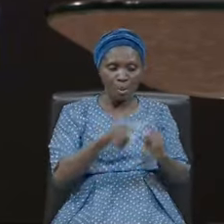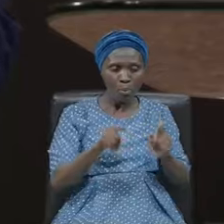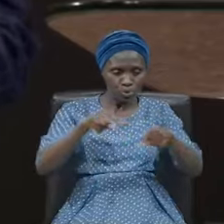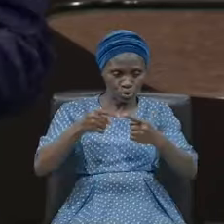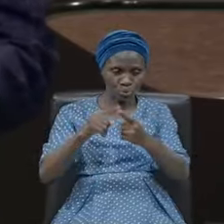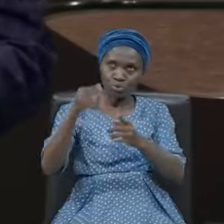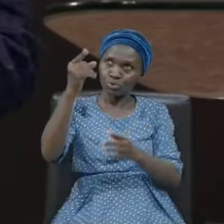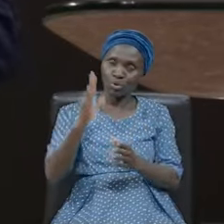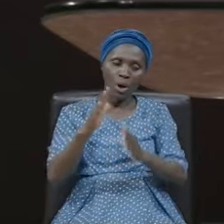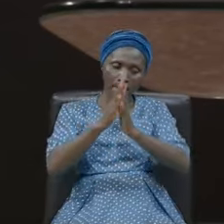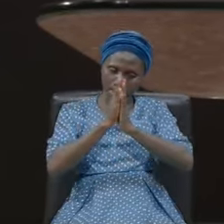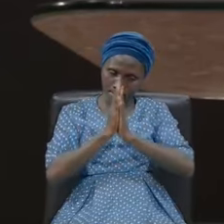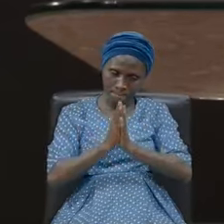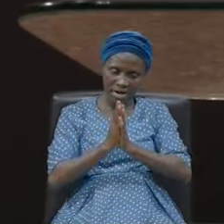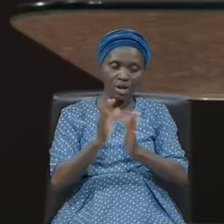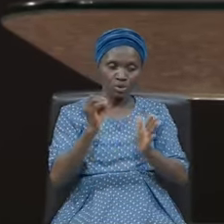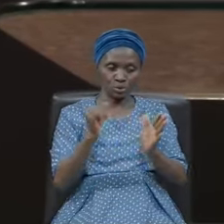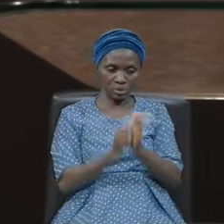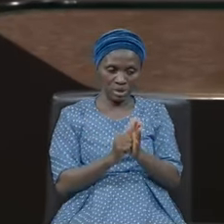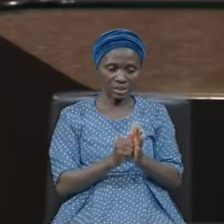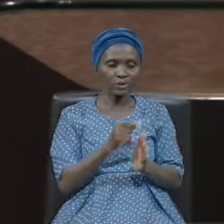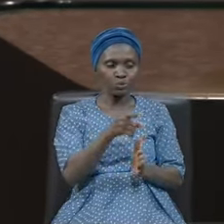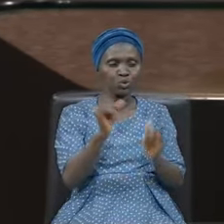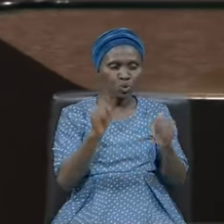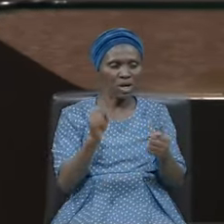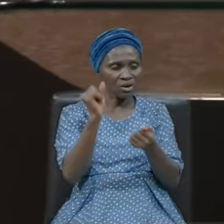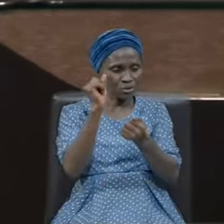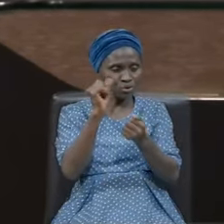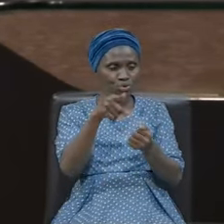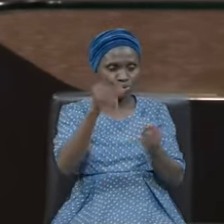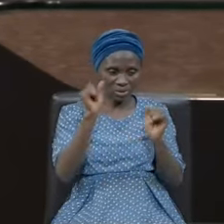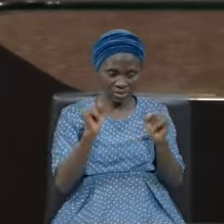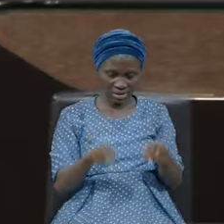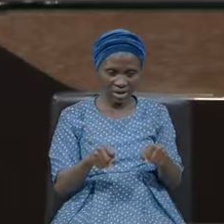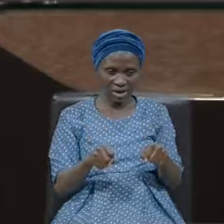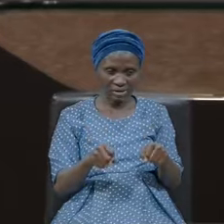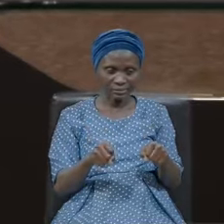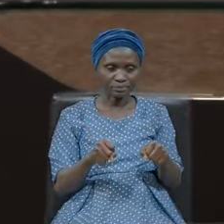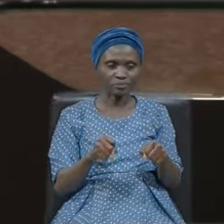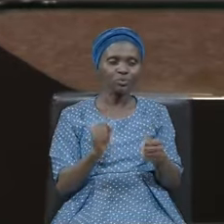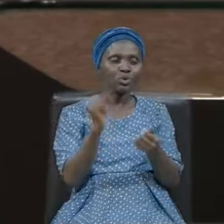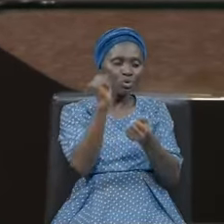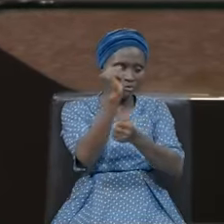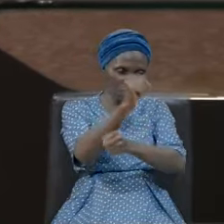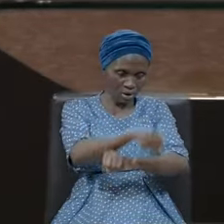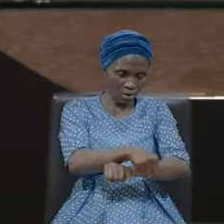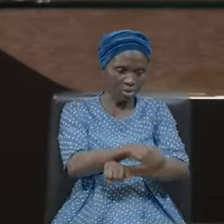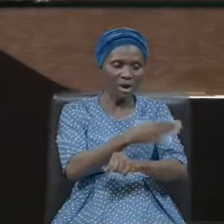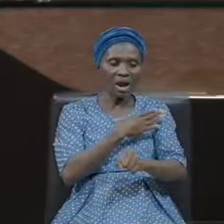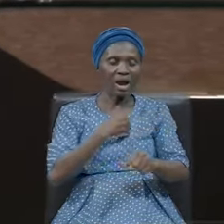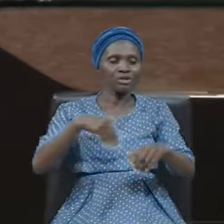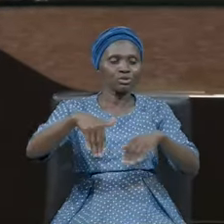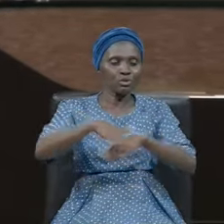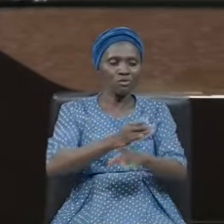et dans la prière pour que tu puisses tu puisses triompher, tu